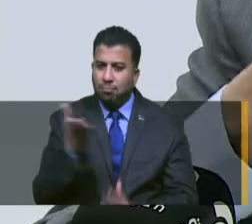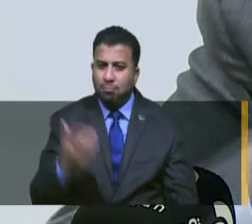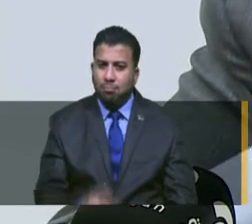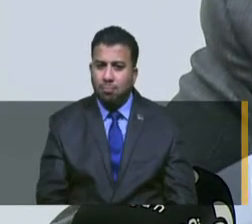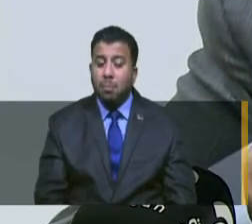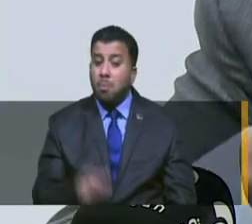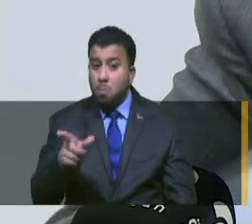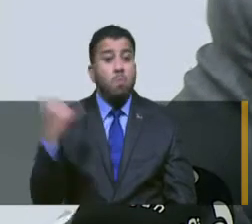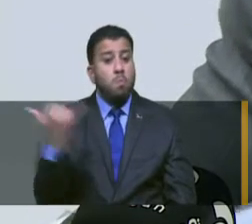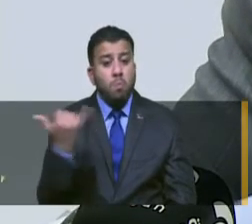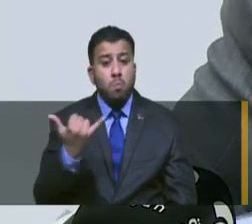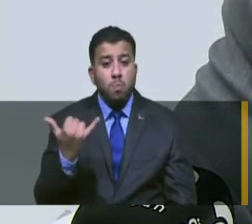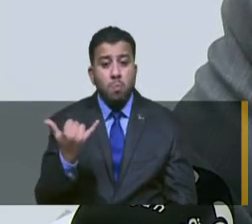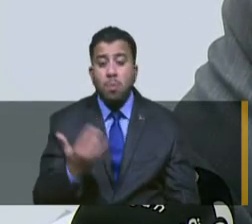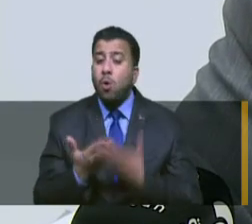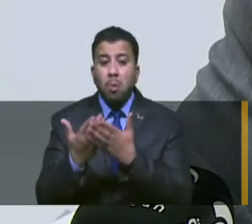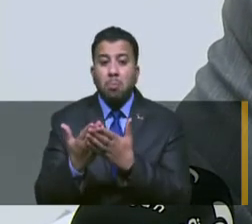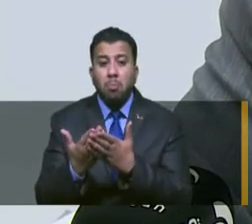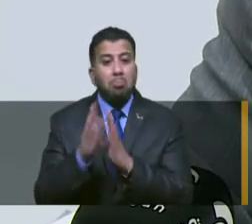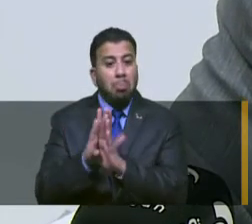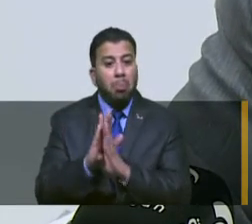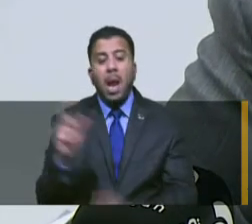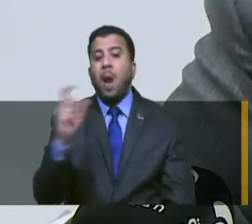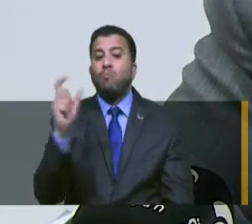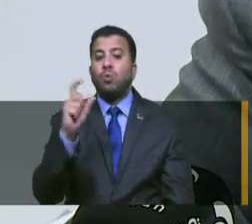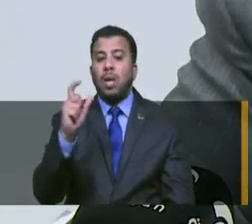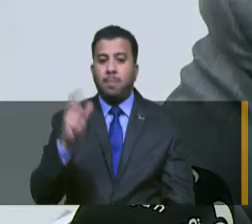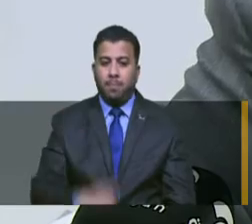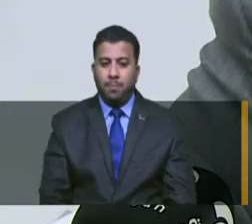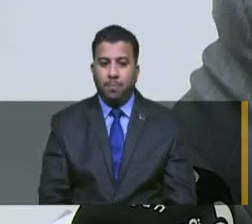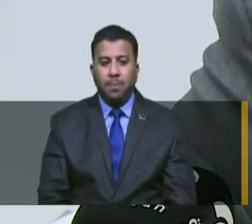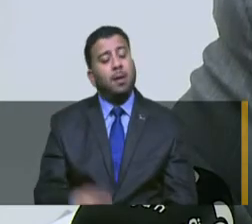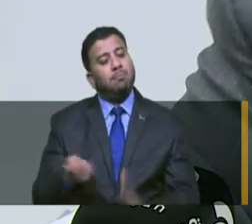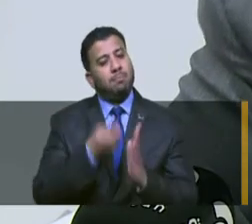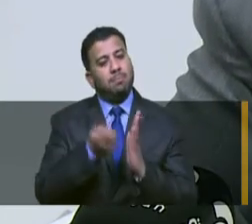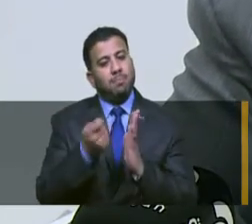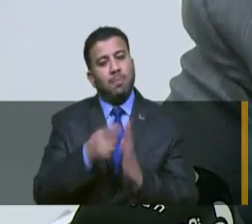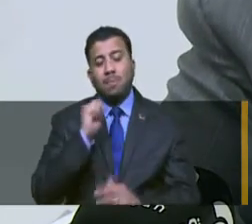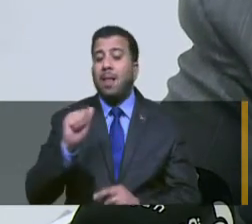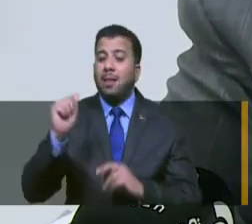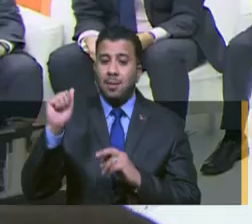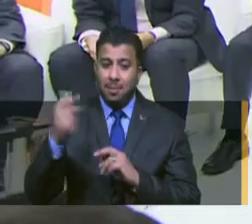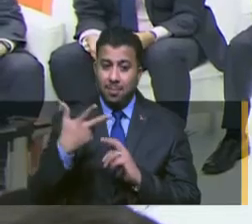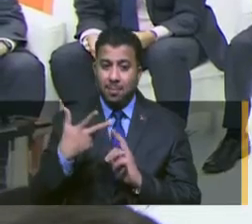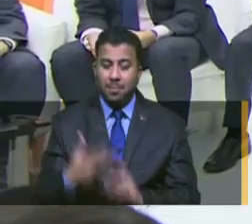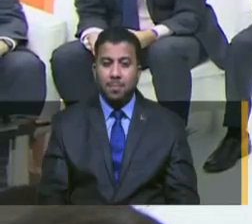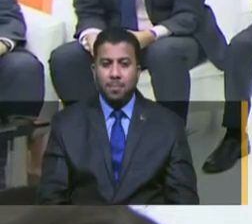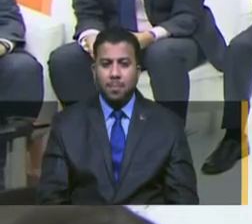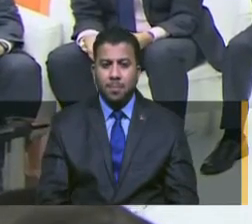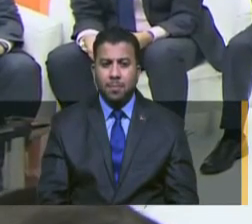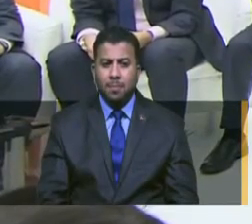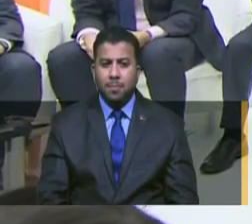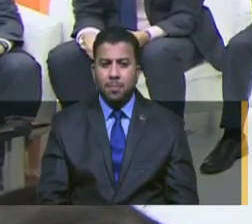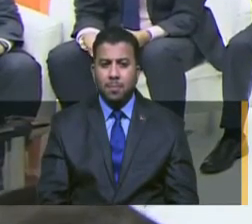ذا مهمة تخدم الإسلام، فهذا واحد من الإصدارات. الإصدار الثاني أعلنت